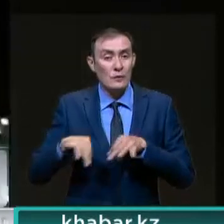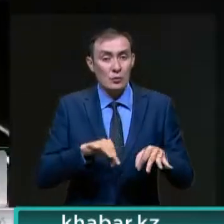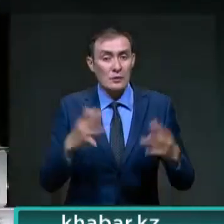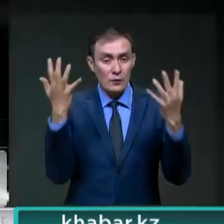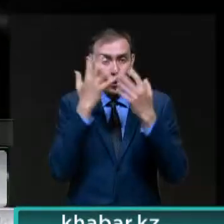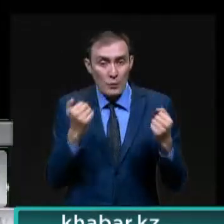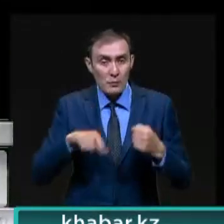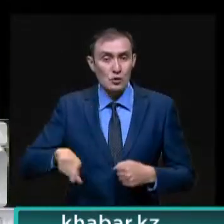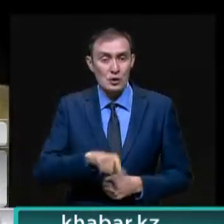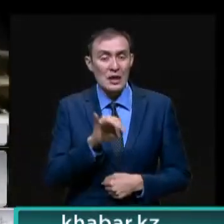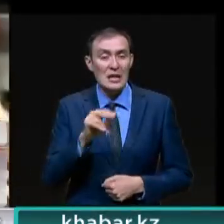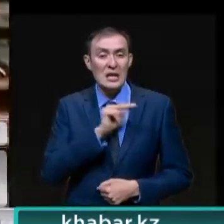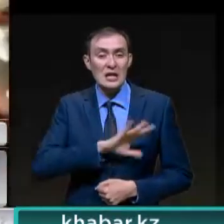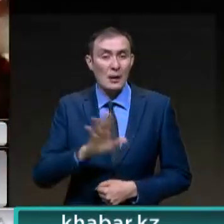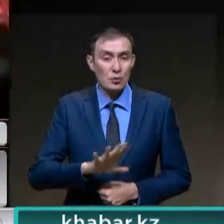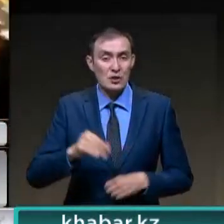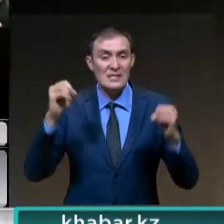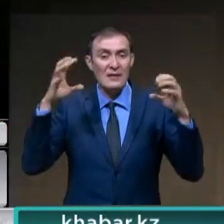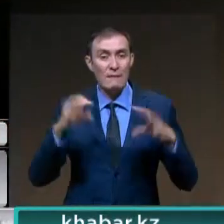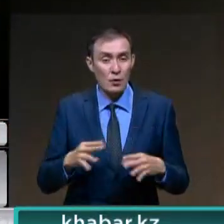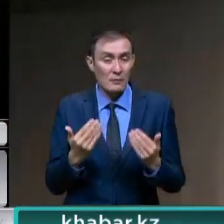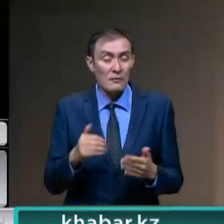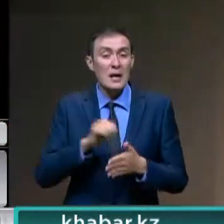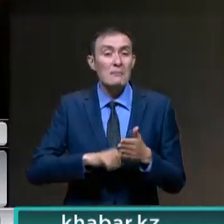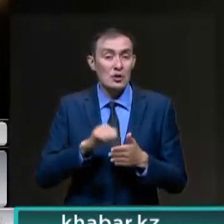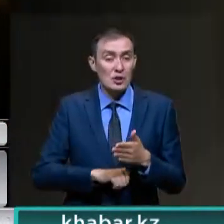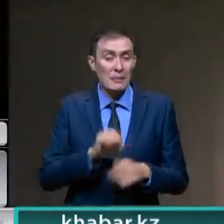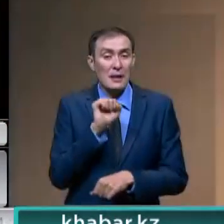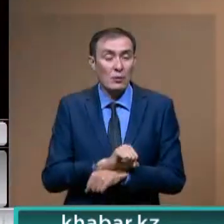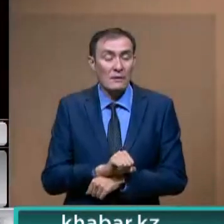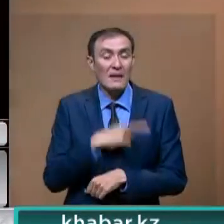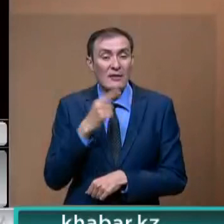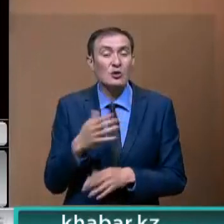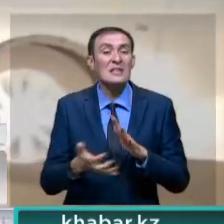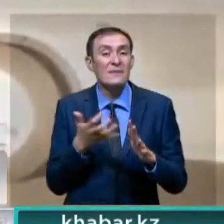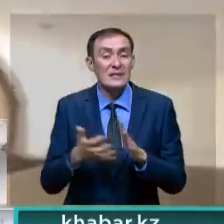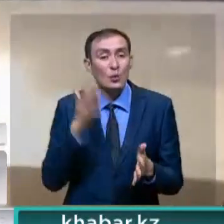по неосвещенному шоссе и при неработающих светофорах. Причиной перебоев эксперты считают